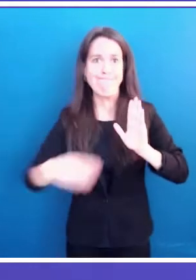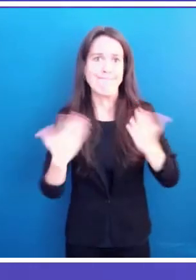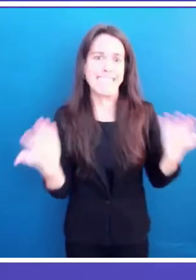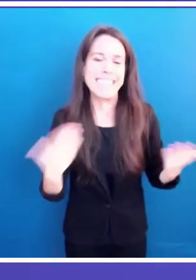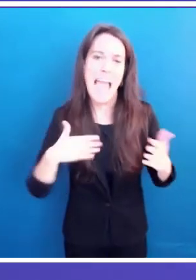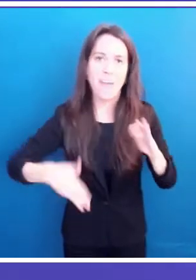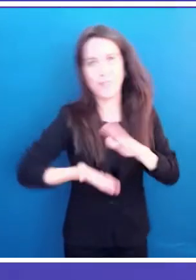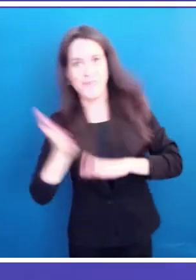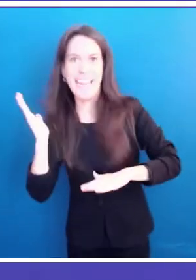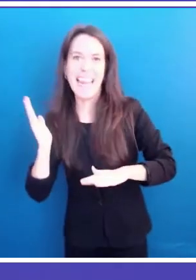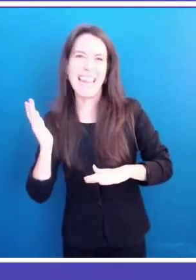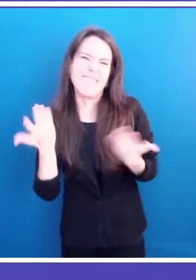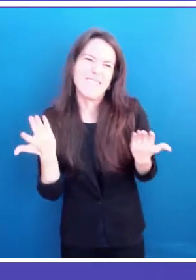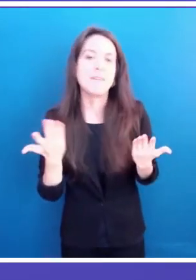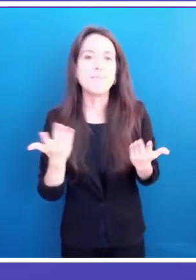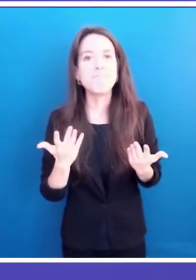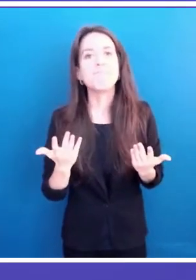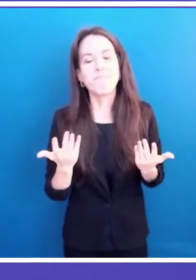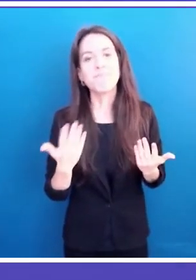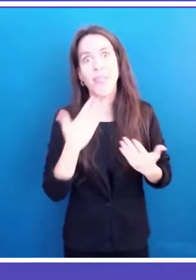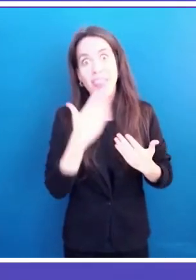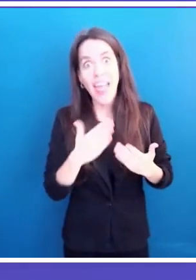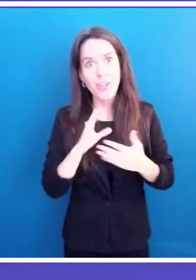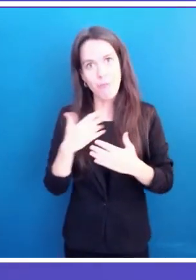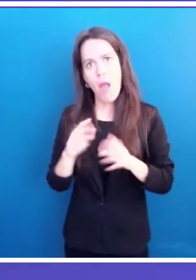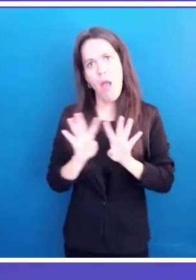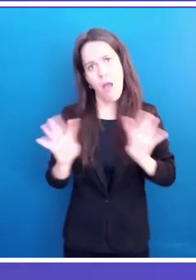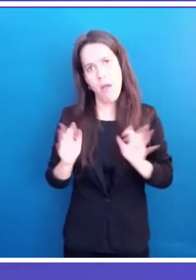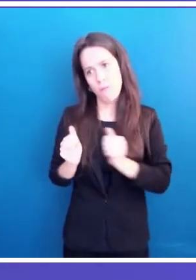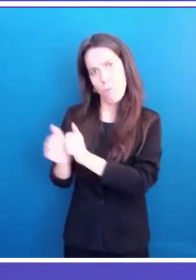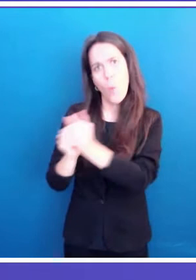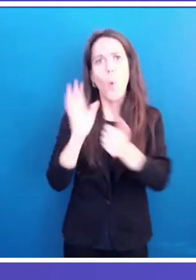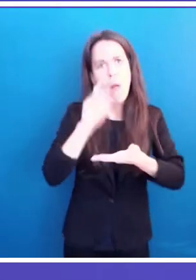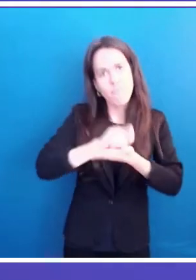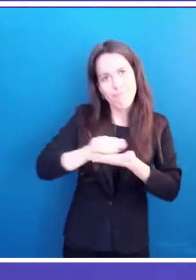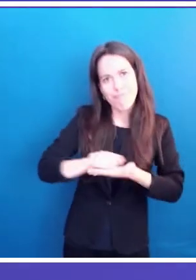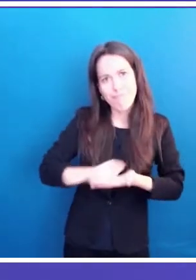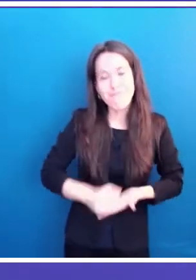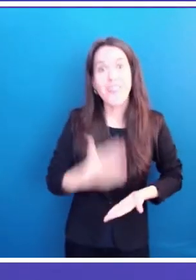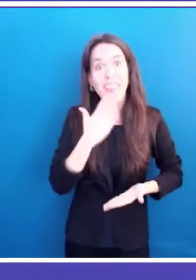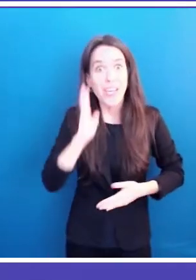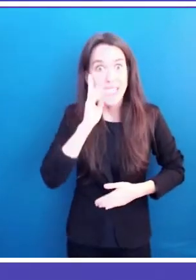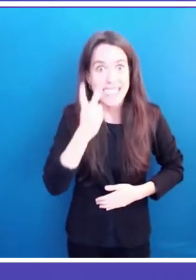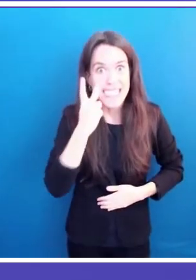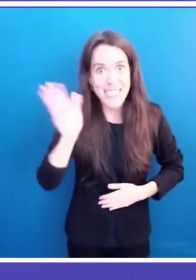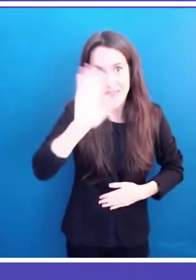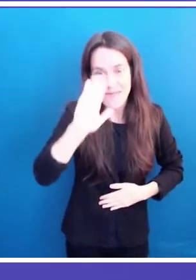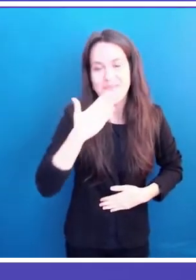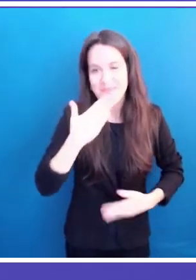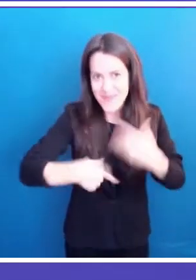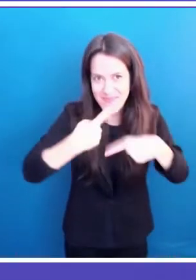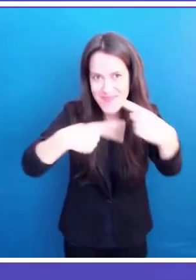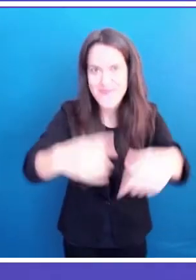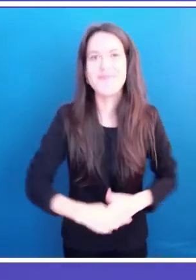وأنا أعتذر لأنني لن أتمكن من أن أبقى لفترة أطول معكم في هذا الصباح، ولكن